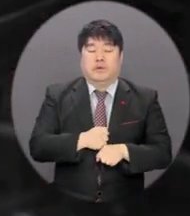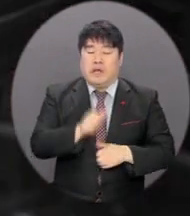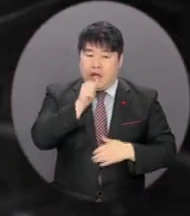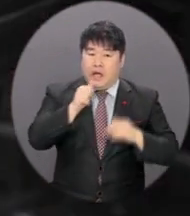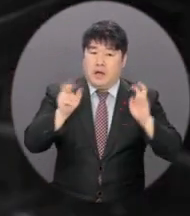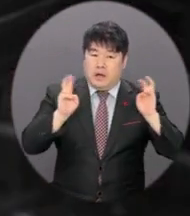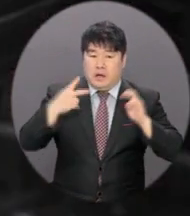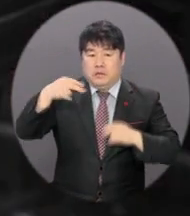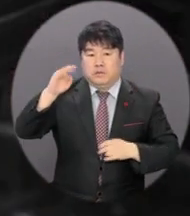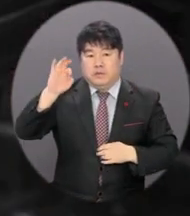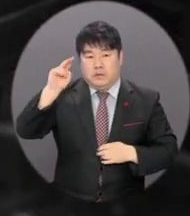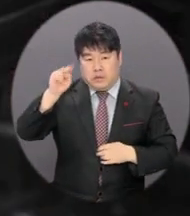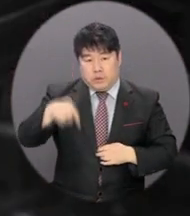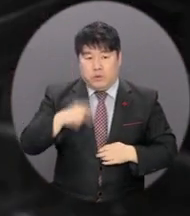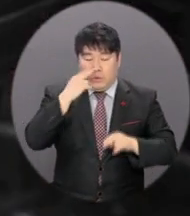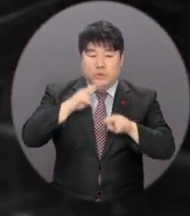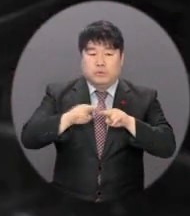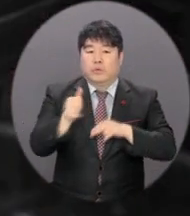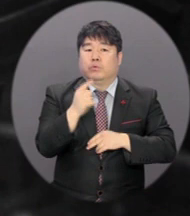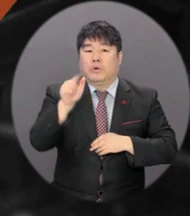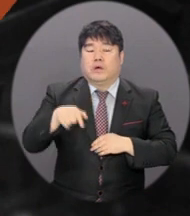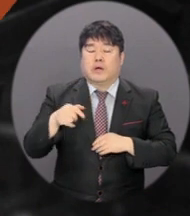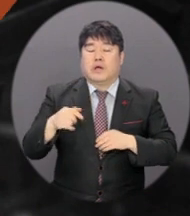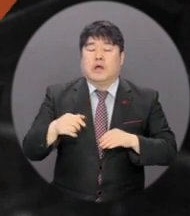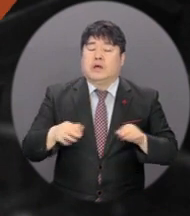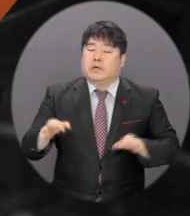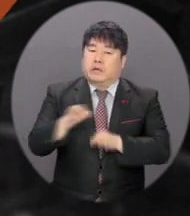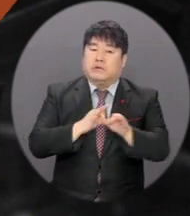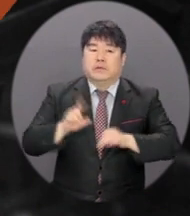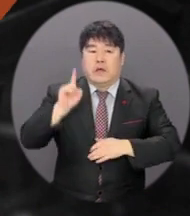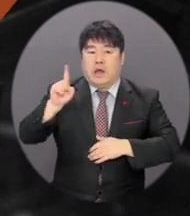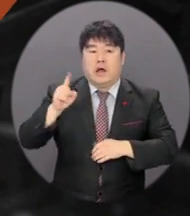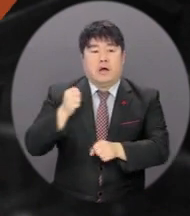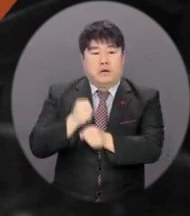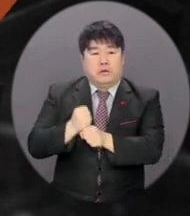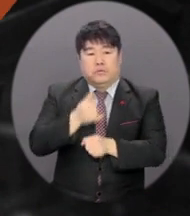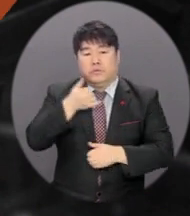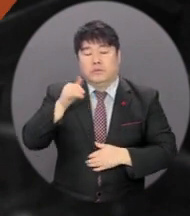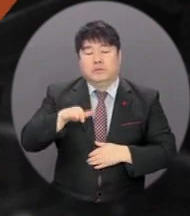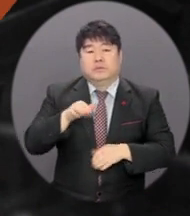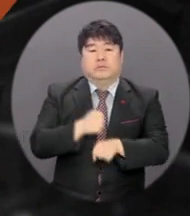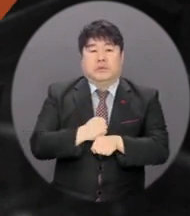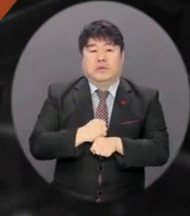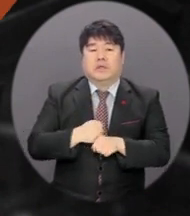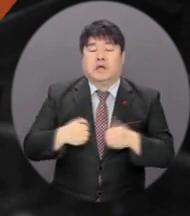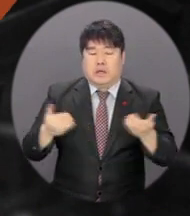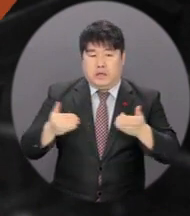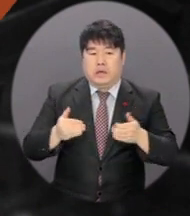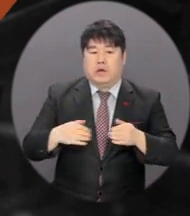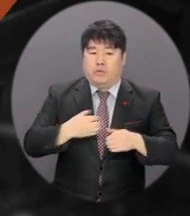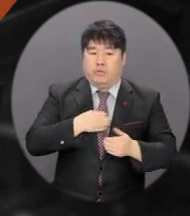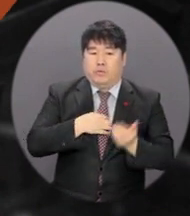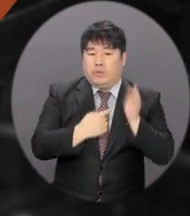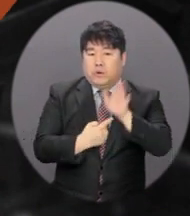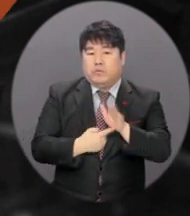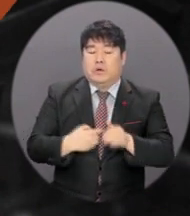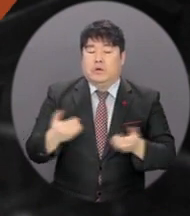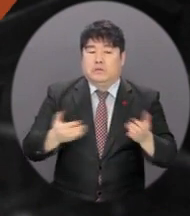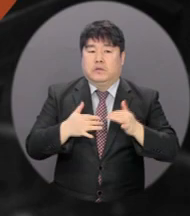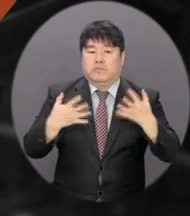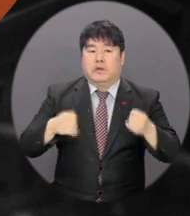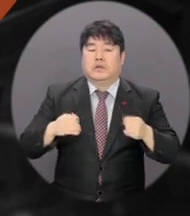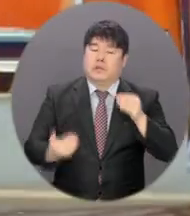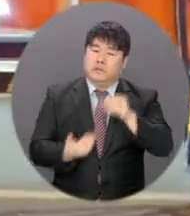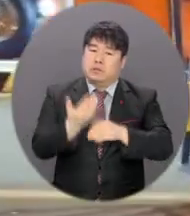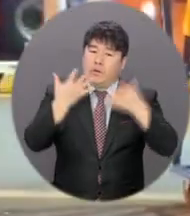제철과 석유화학 산업이 경제 한 축을 이루고 있지만 작업 특성상 위험에 노출돼 있는 노동자들이 많아 사고 역시 빈발하고 있습니다.